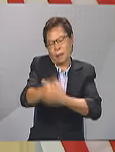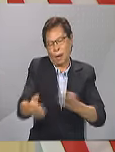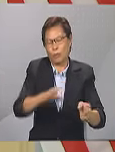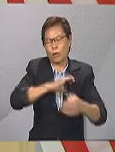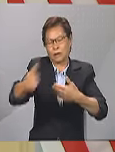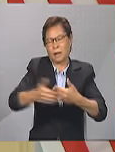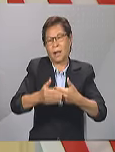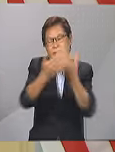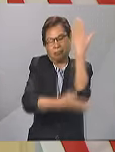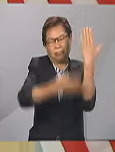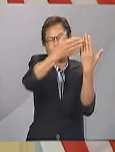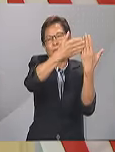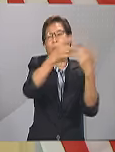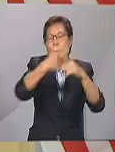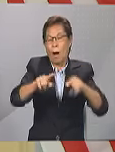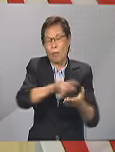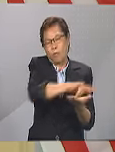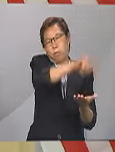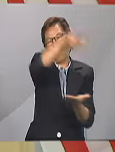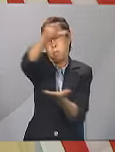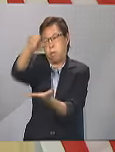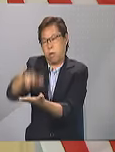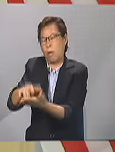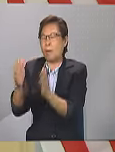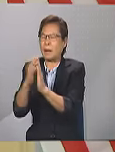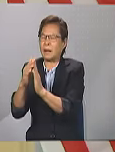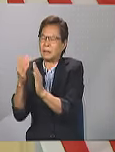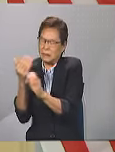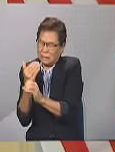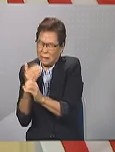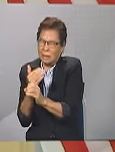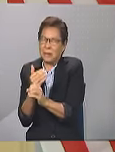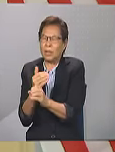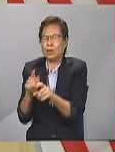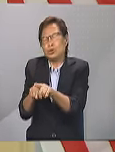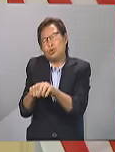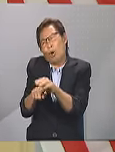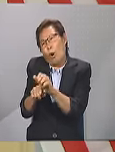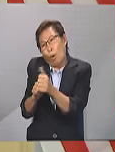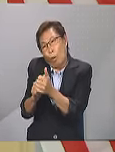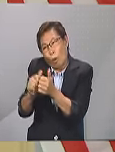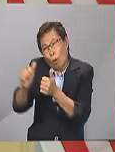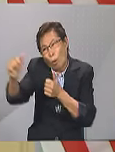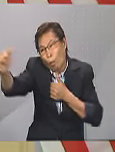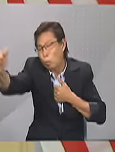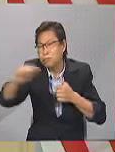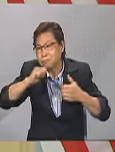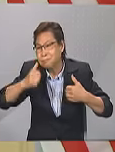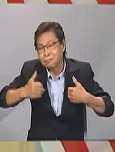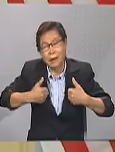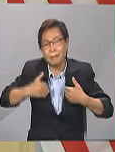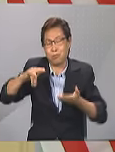Balai Polis yang berakhiran tapi penerbangan berkedip Anda pada kecil Mungkin jauh di hulu sungai dan sebagainya tidak ada pesawat derek